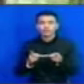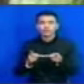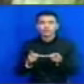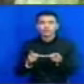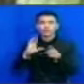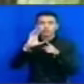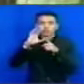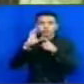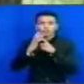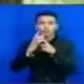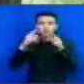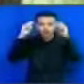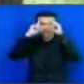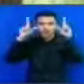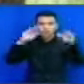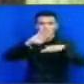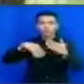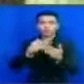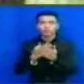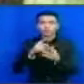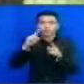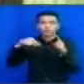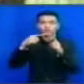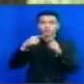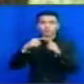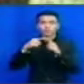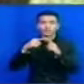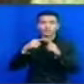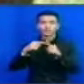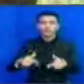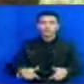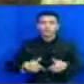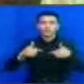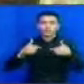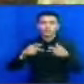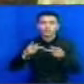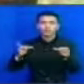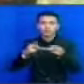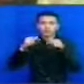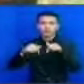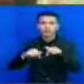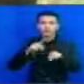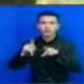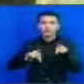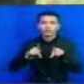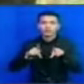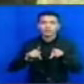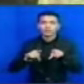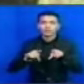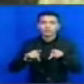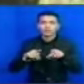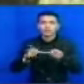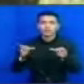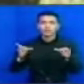konsentrasaun lulik timor tomak nebe wan hir hau den kata blehetu mori se fatin idene nebe ema uma kain hiri ha blehetu